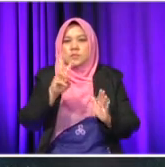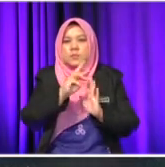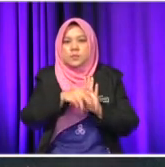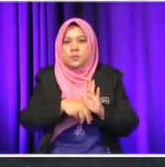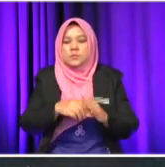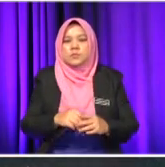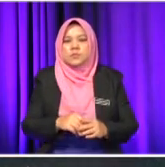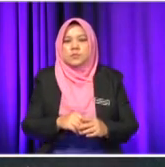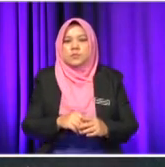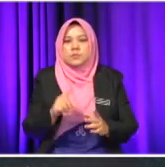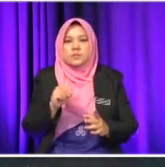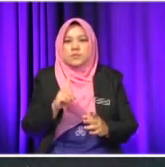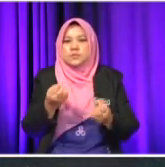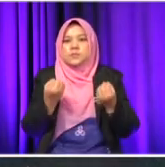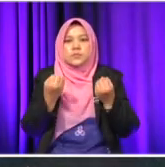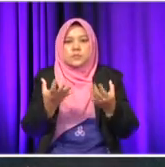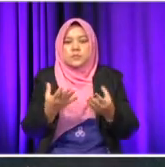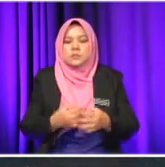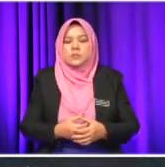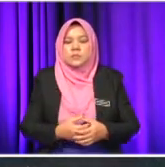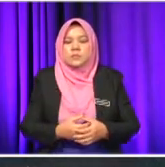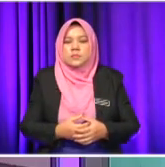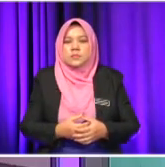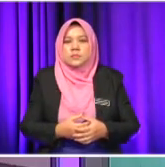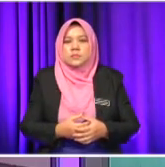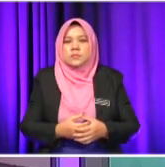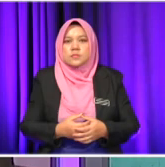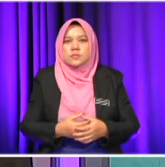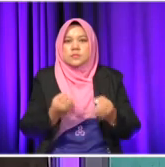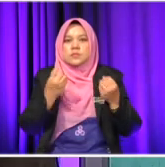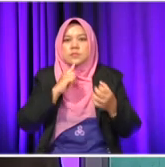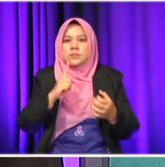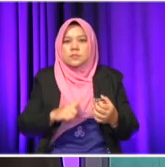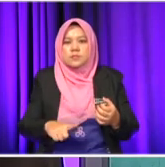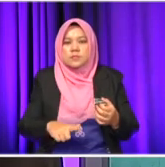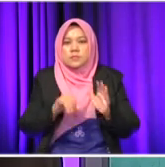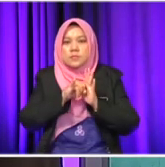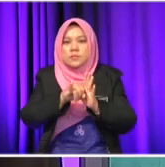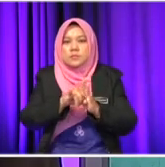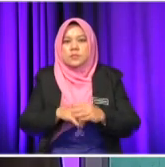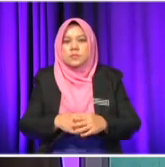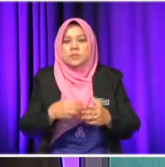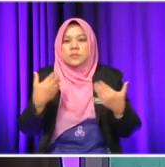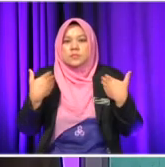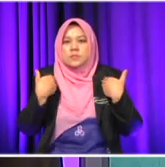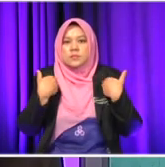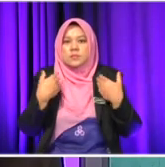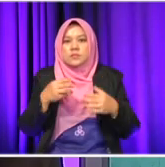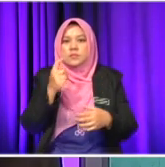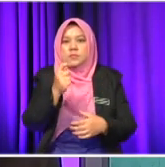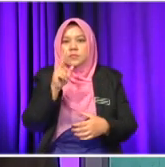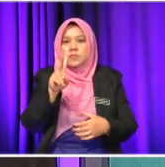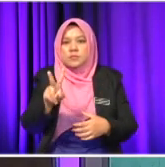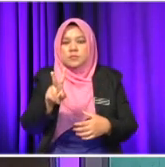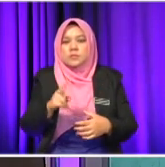pilih Oke seterusnya tempo berapa lama kamu Nak iklan kamu tuh berada di TV